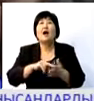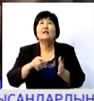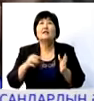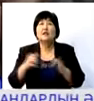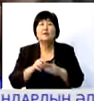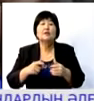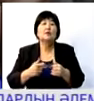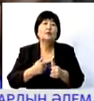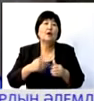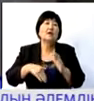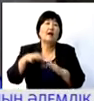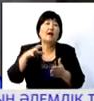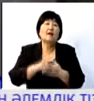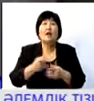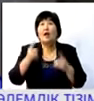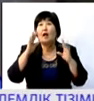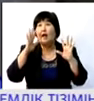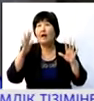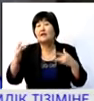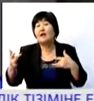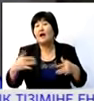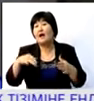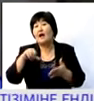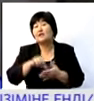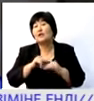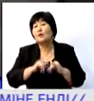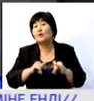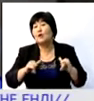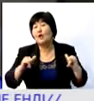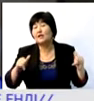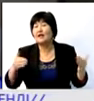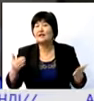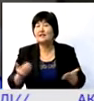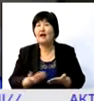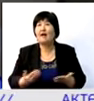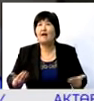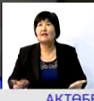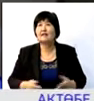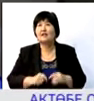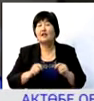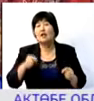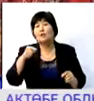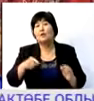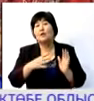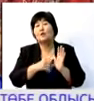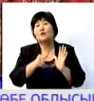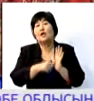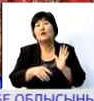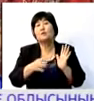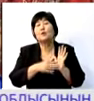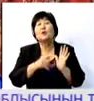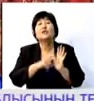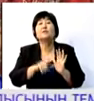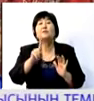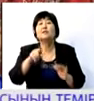ие болды. Халықтық атанған ансамбльдің өнері өркен жая бастап, жаңа тыныс ашылған кез 1969-71